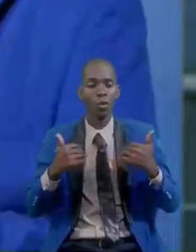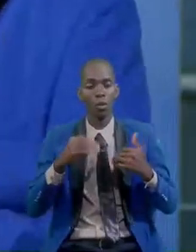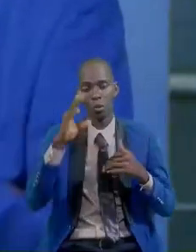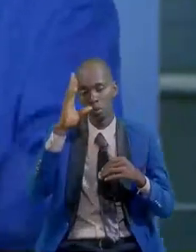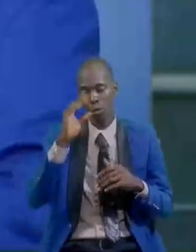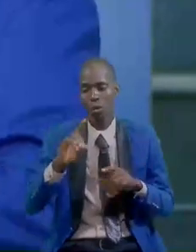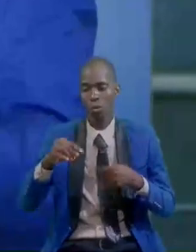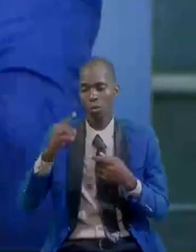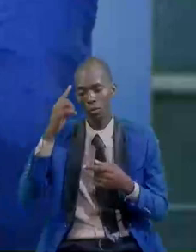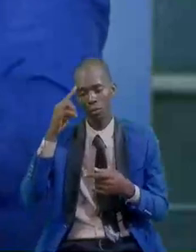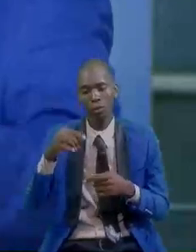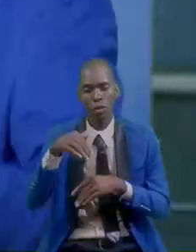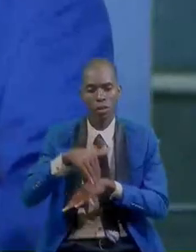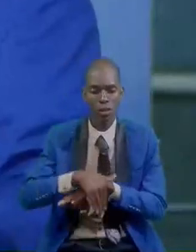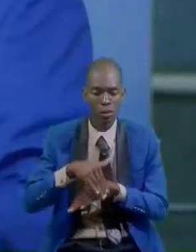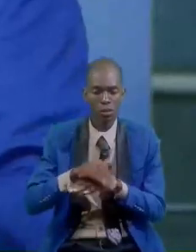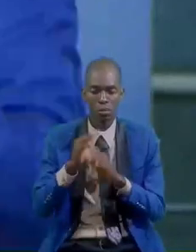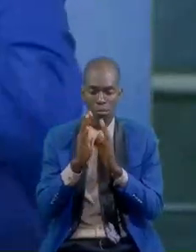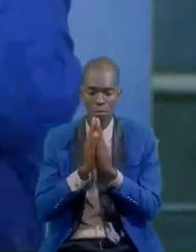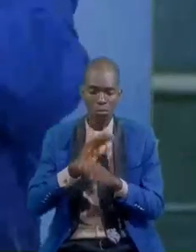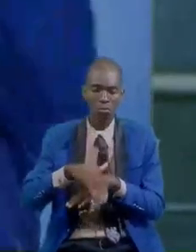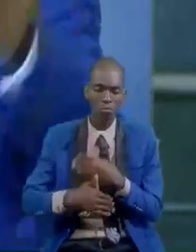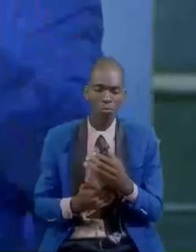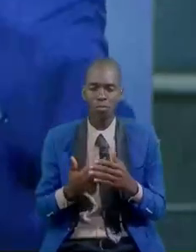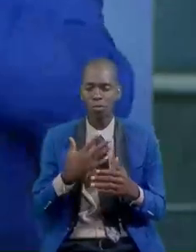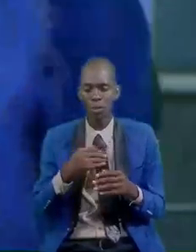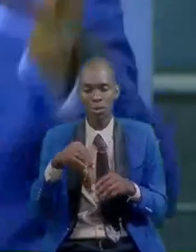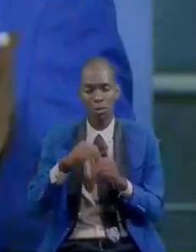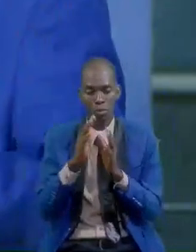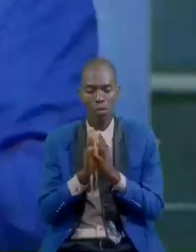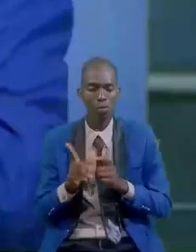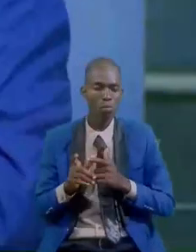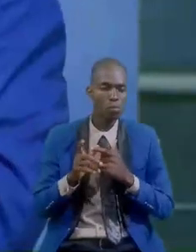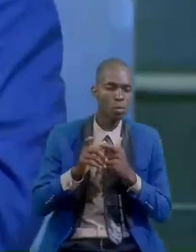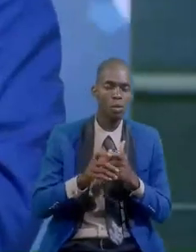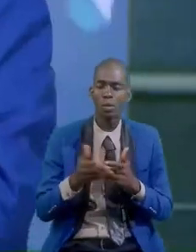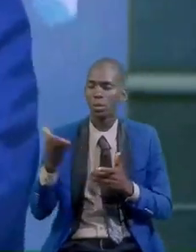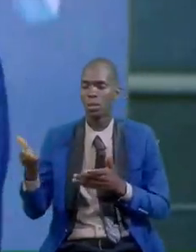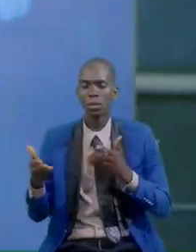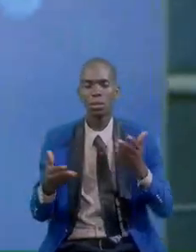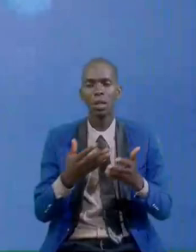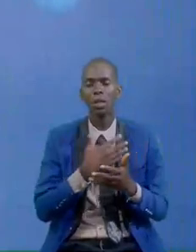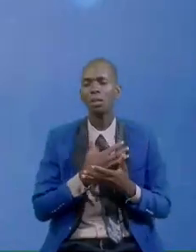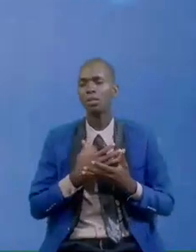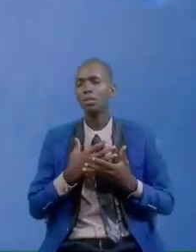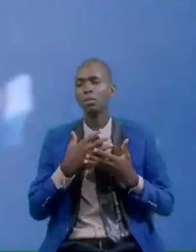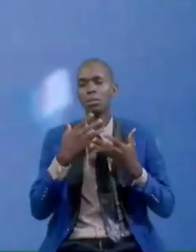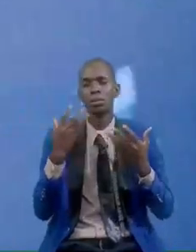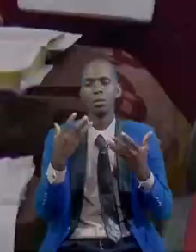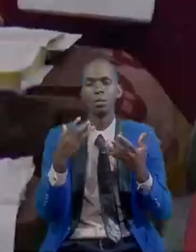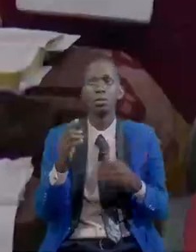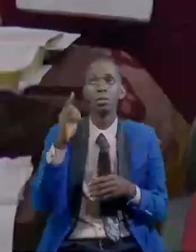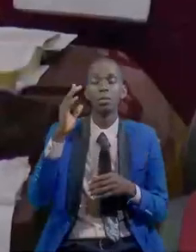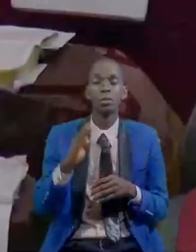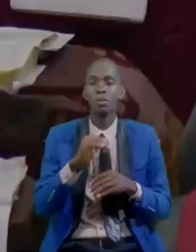ils courent là, ils courent là-bas, ils sautent, ils tournent en rond et ils crient, ils font du bruit.